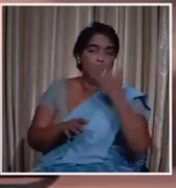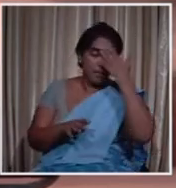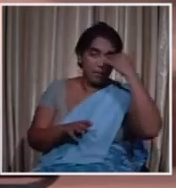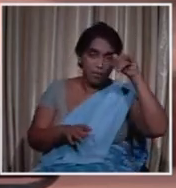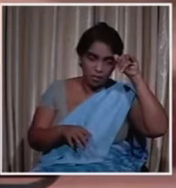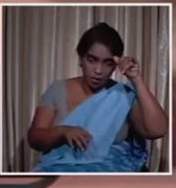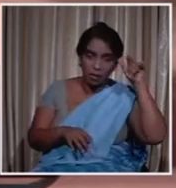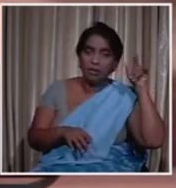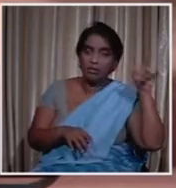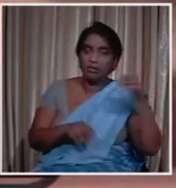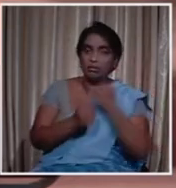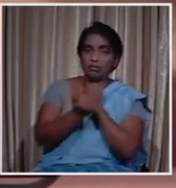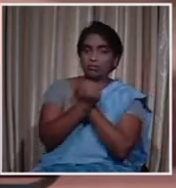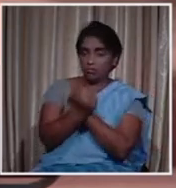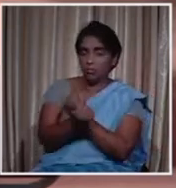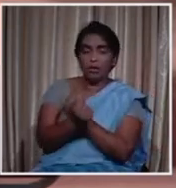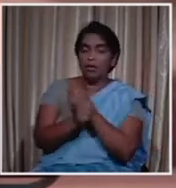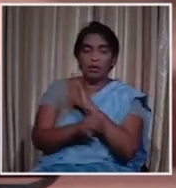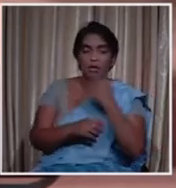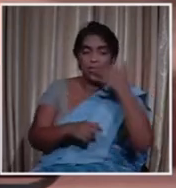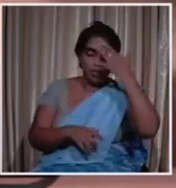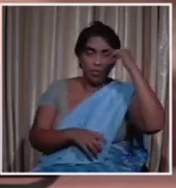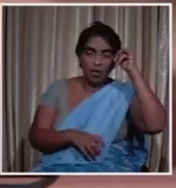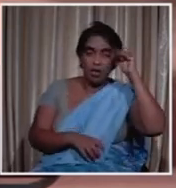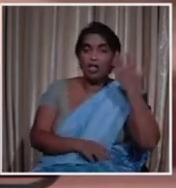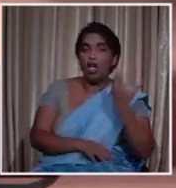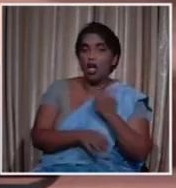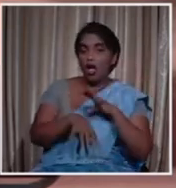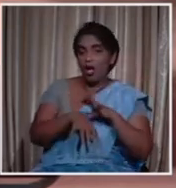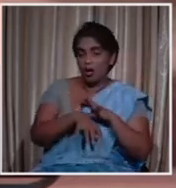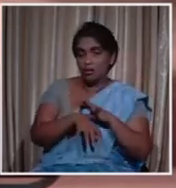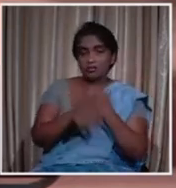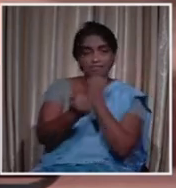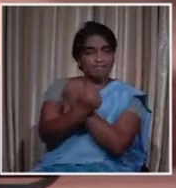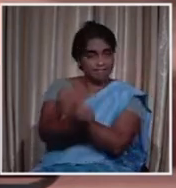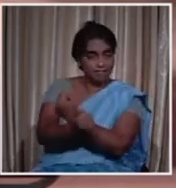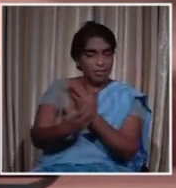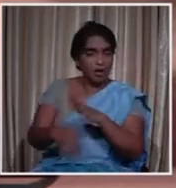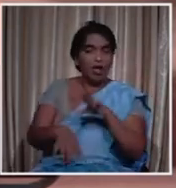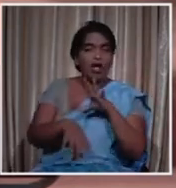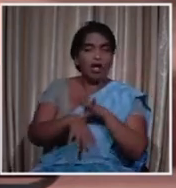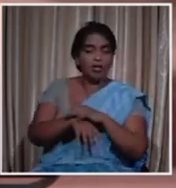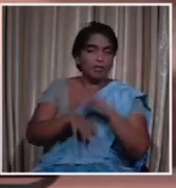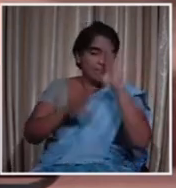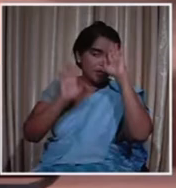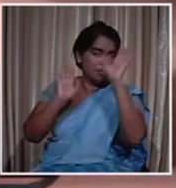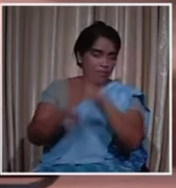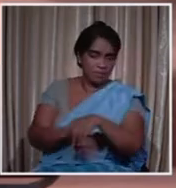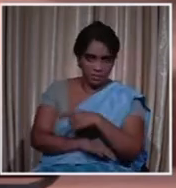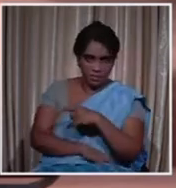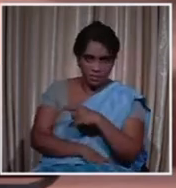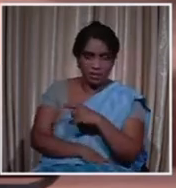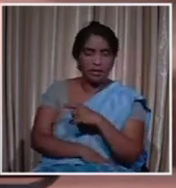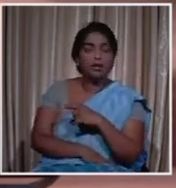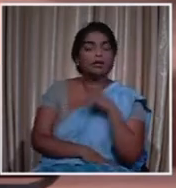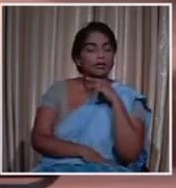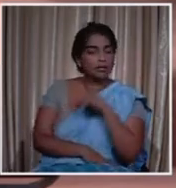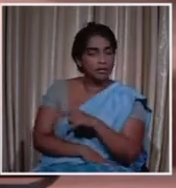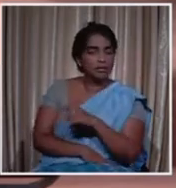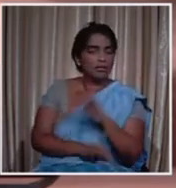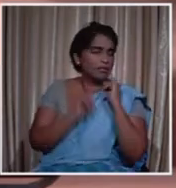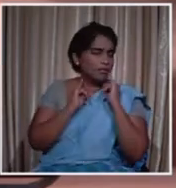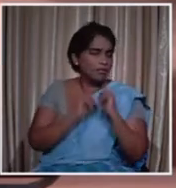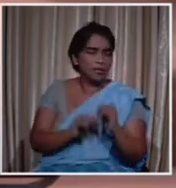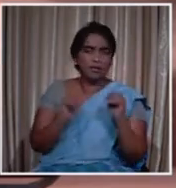மாஞ்சோலை வைத்தியசாலையிலே கைகளுக்கு விலங்கிடப்பட்ட நிலையில் வைத்தியசாலையிலே அனுமதிக்கப்பட்டிருக்கிறார்கள். எவ்வளவு கொடூரமான சம்பவம் இந்த நாட்டிலே